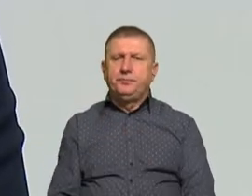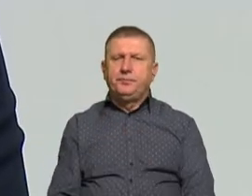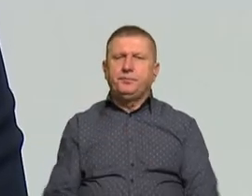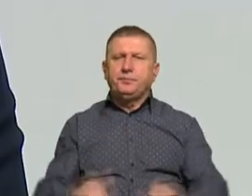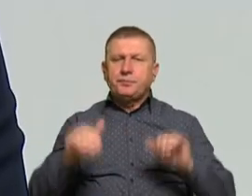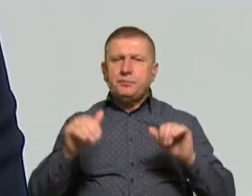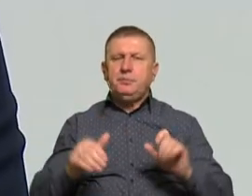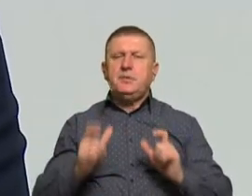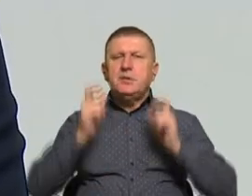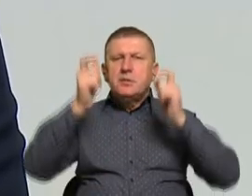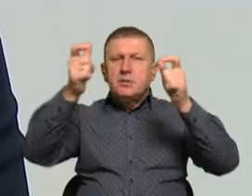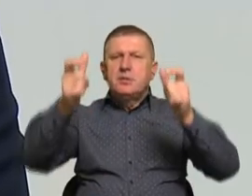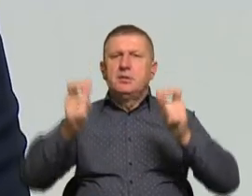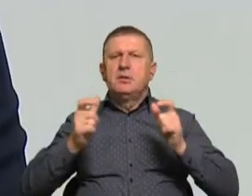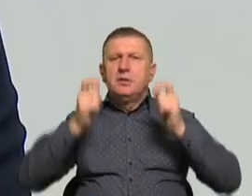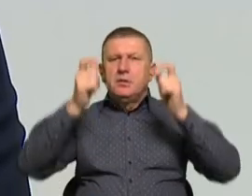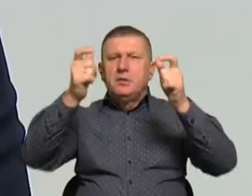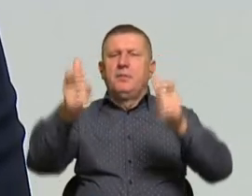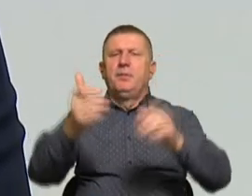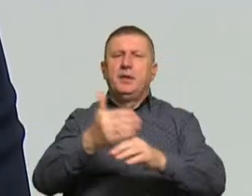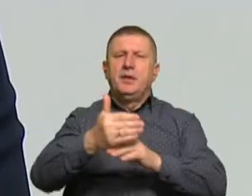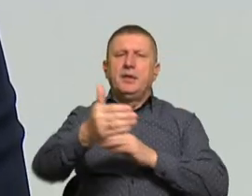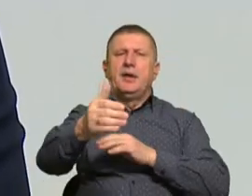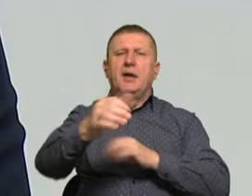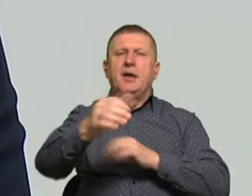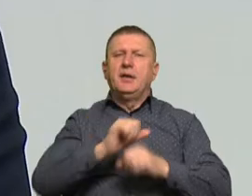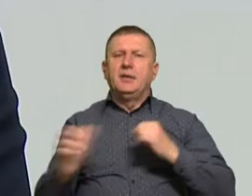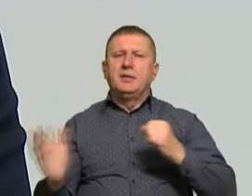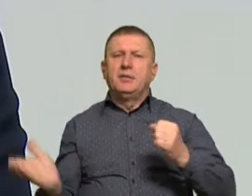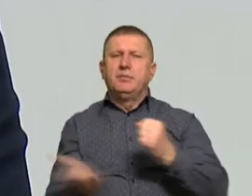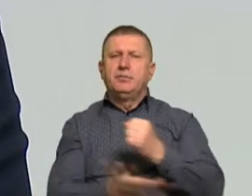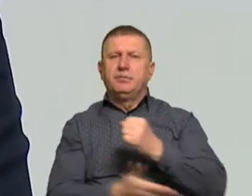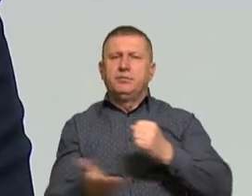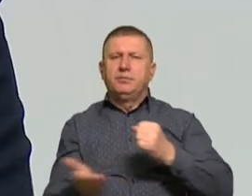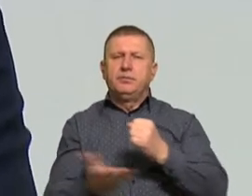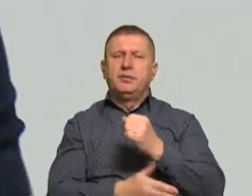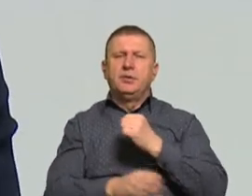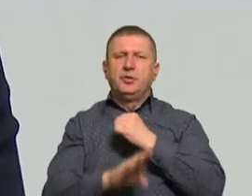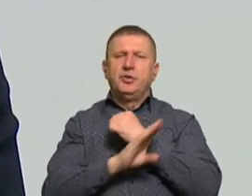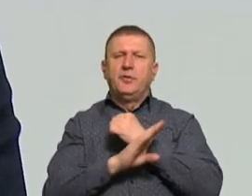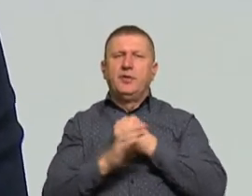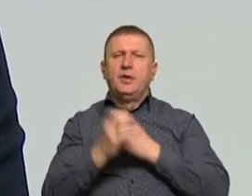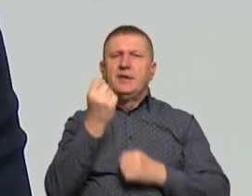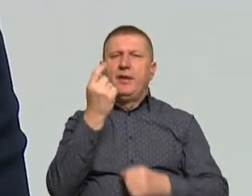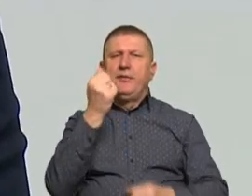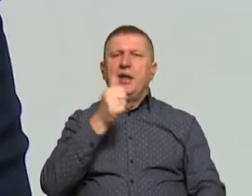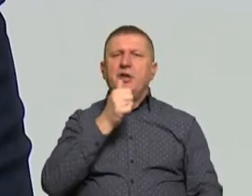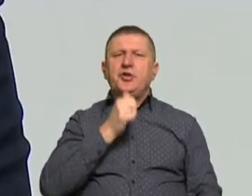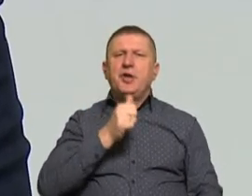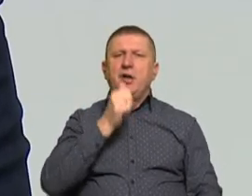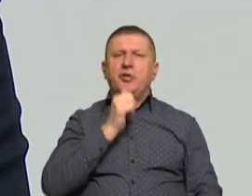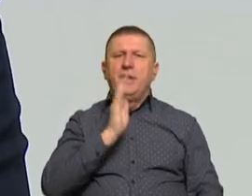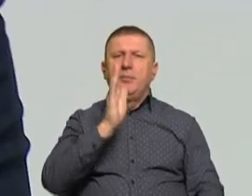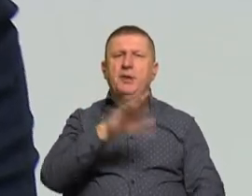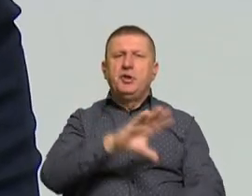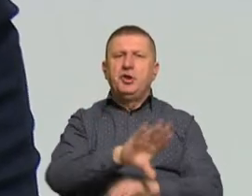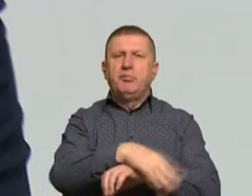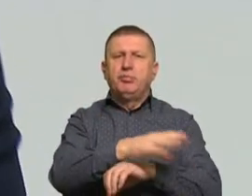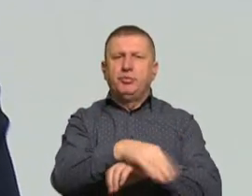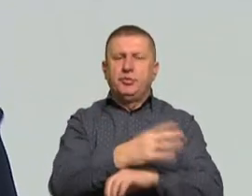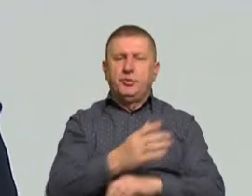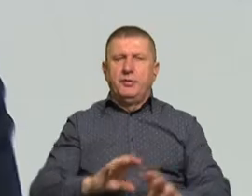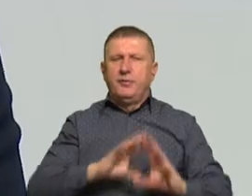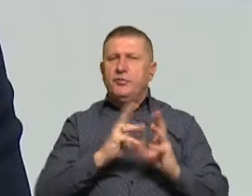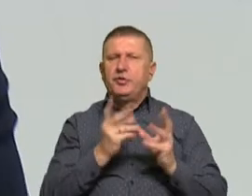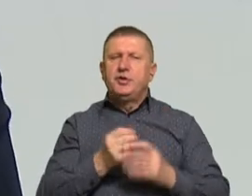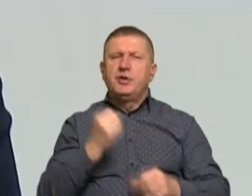można apelować, nagłaśniać problem. No pytanie, czy ktoś chce tak Bielszczan słuchać, tak, co mają do powiedzenia, czy ktoś